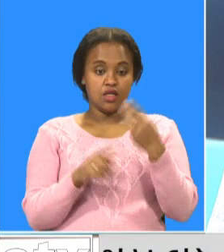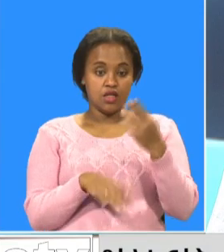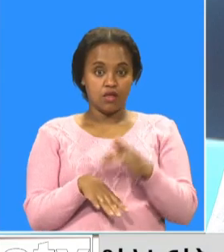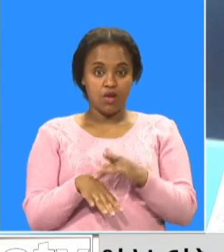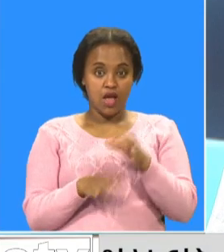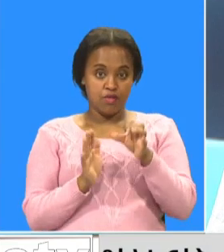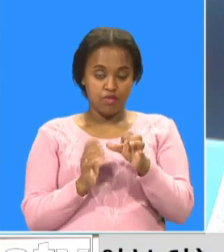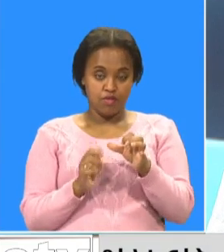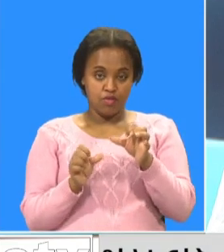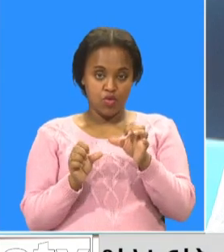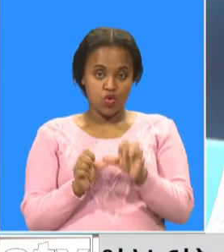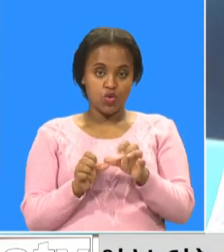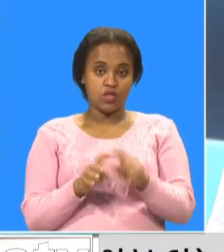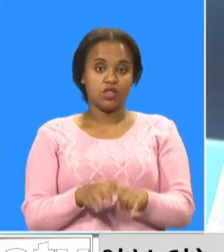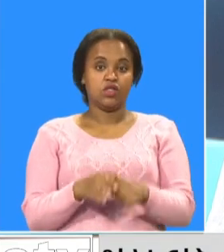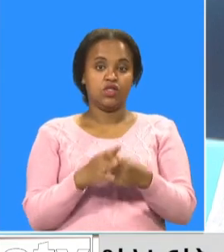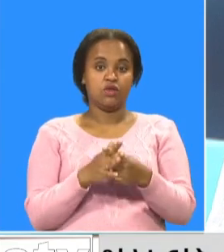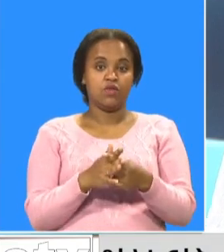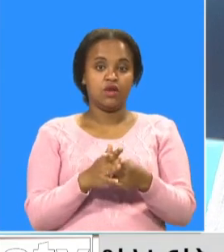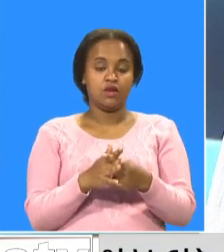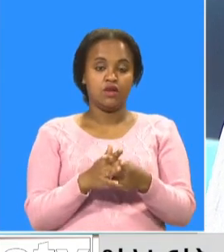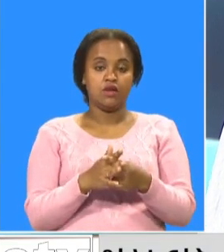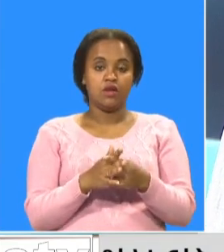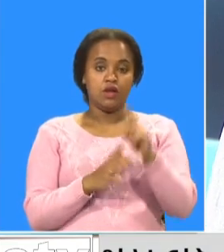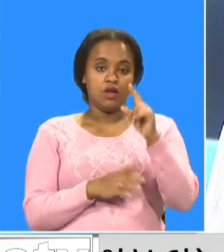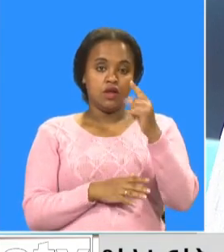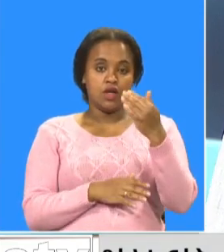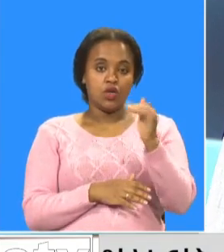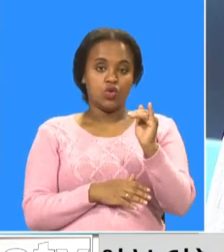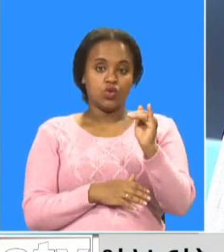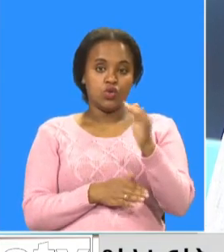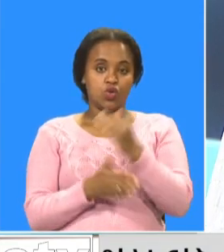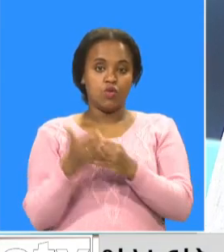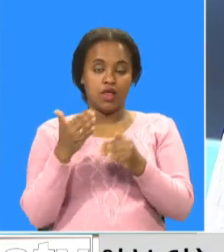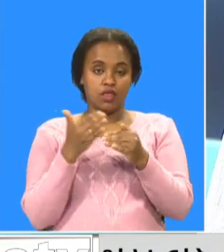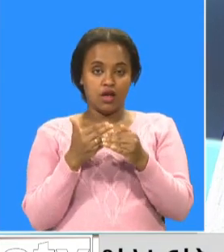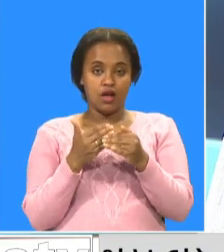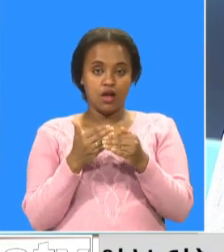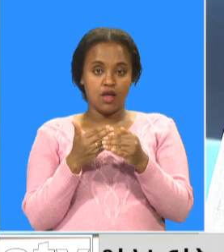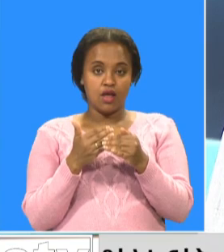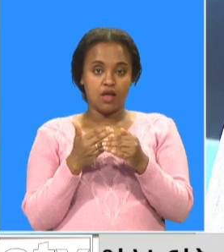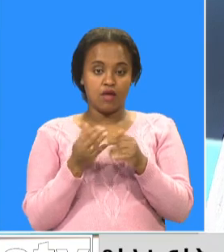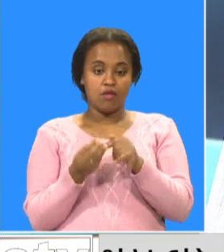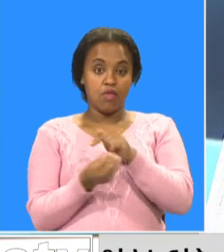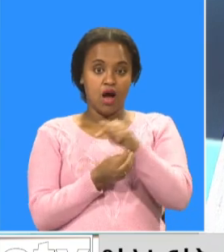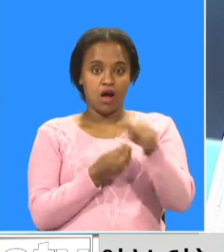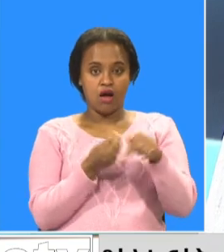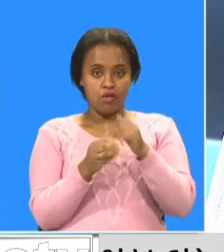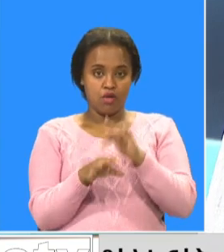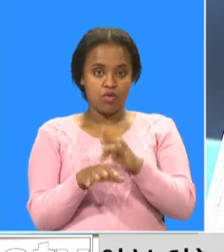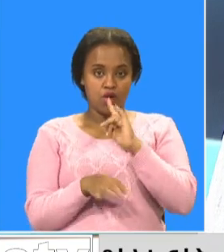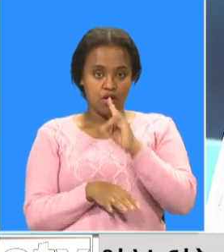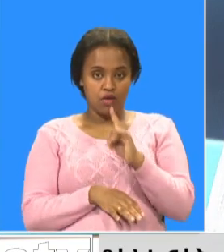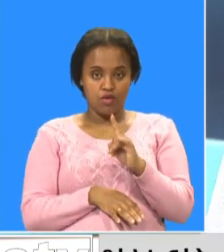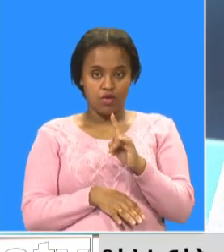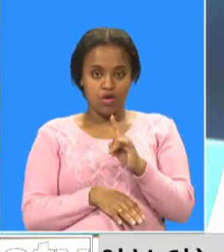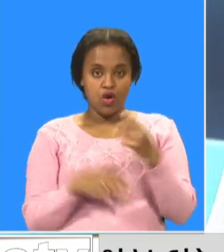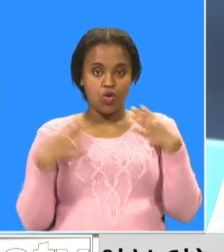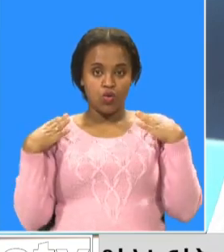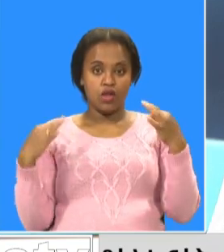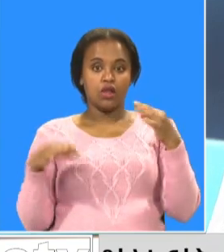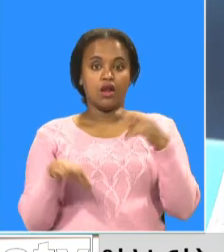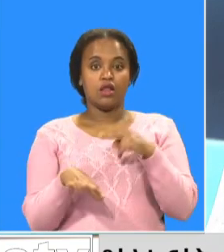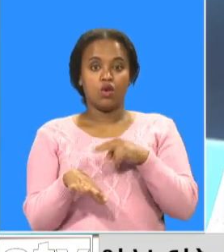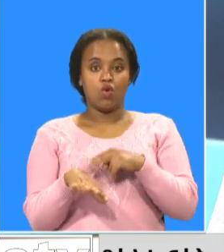ላይ የሚሉት ሲጀመር ለተወሰኑ በአጠቃላይ በአካባቢው ላይ ነው። ወደ ጤና